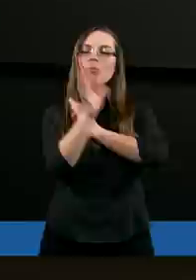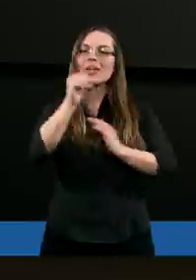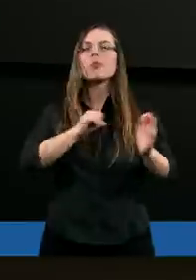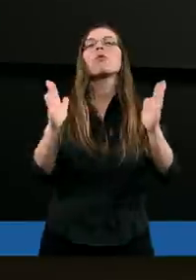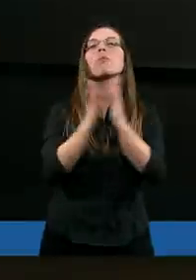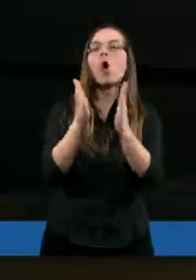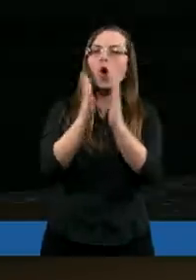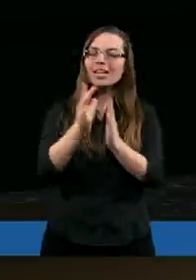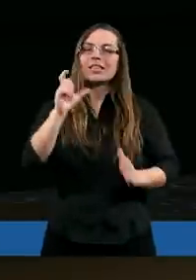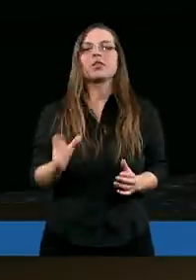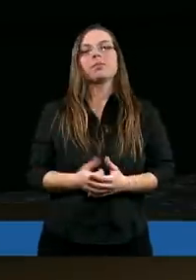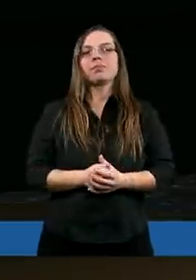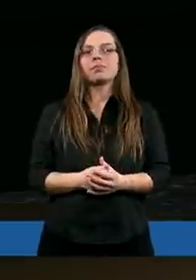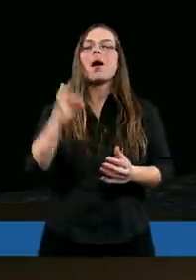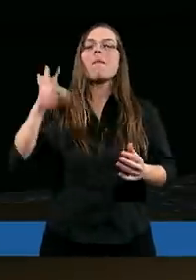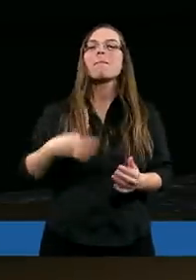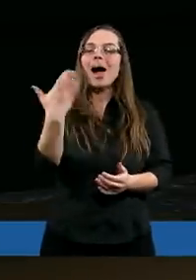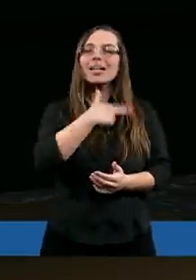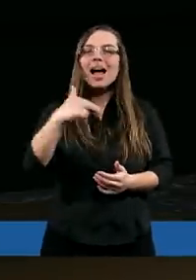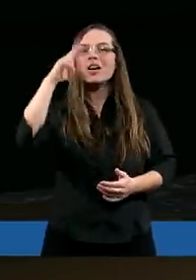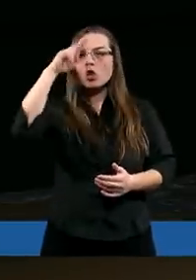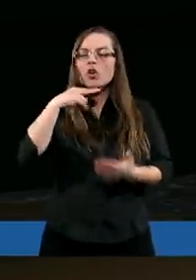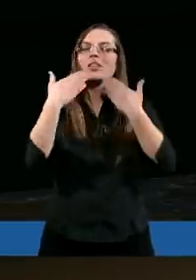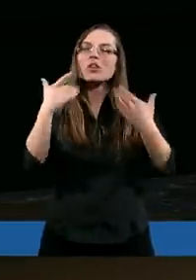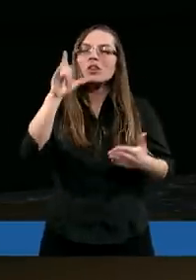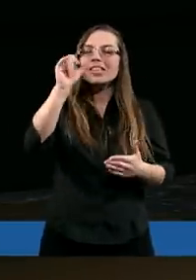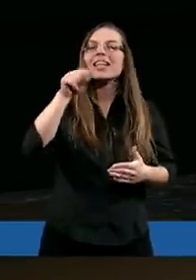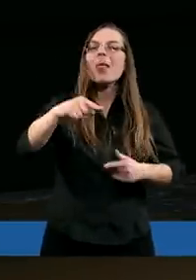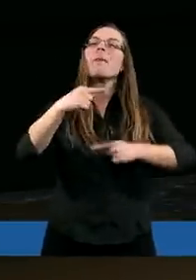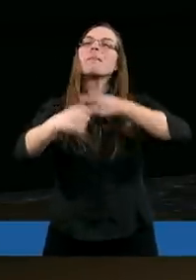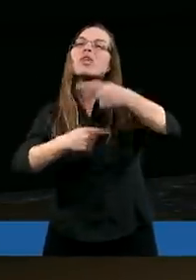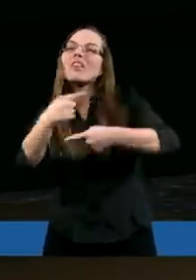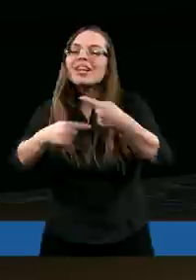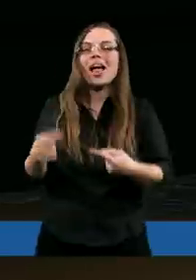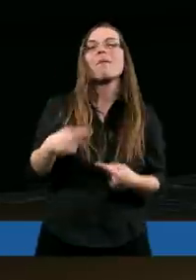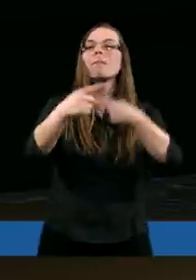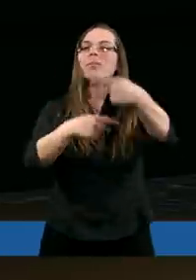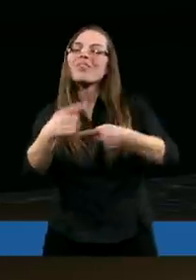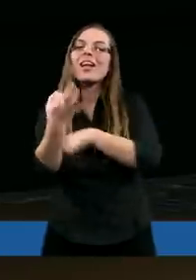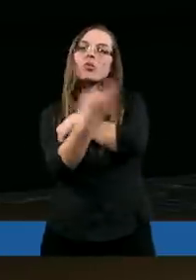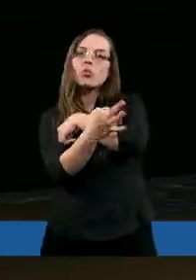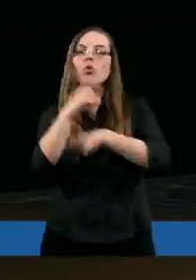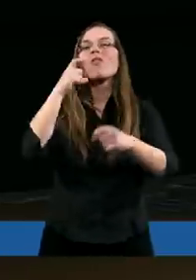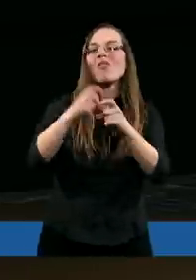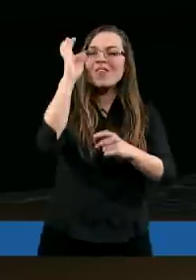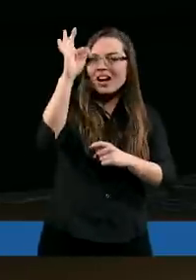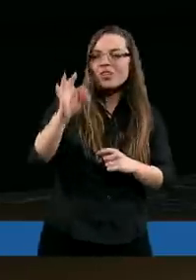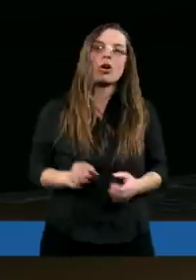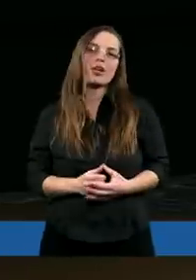modlić. Panie nasz i Ojcze, dziękujemy Ci za ten przywilej studiowania Twojego